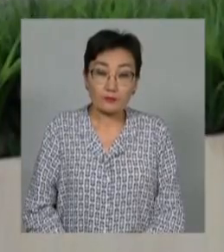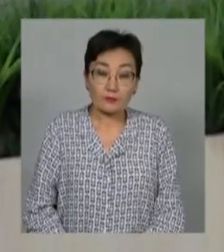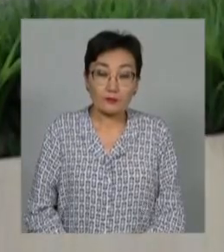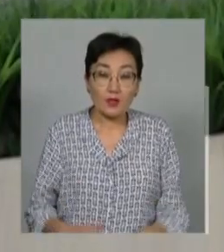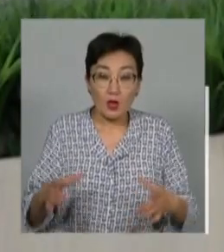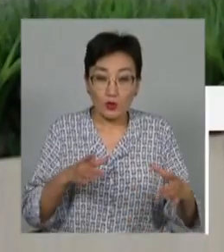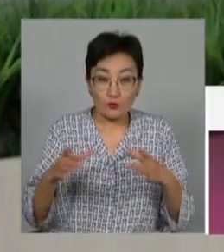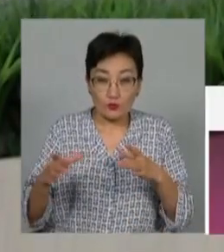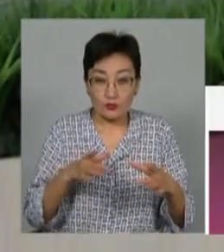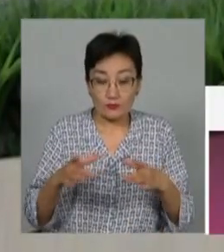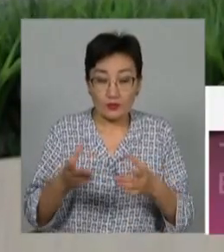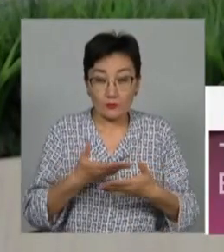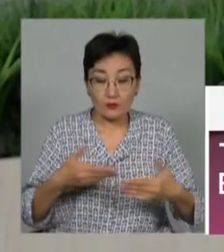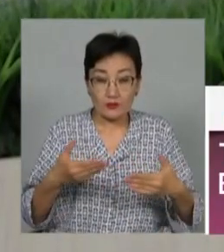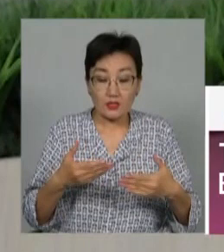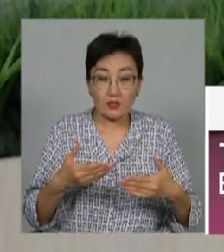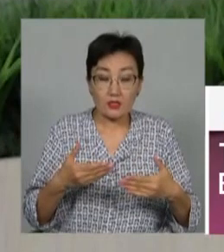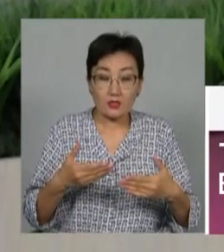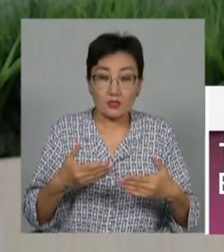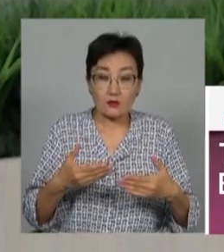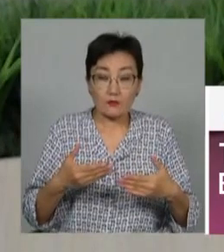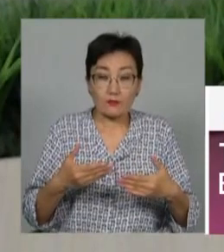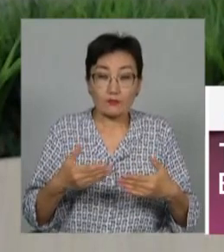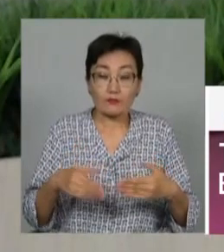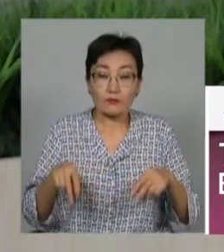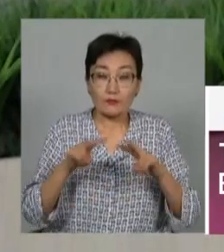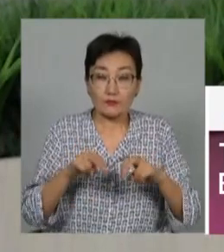Оның өнімдерін біз фортификацияға тексереміз.